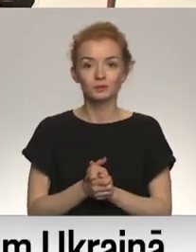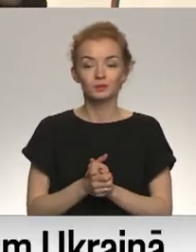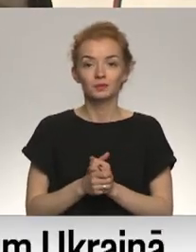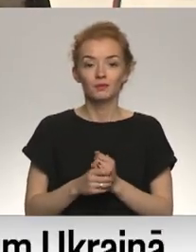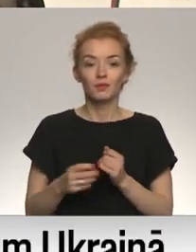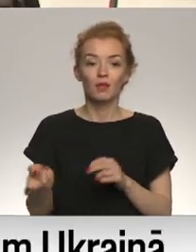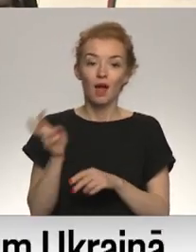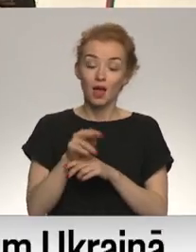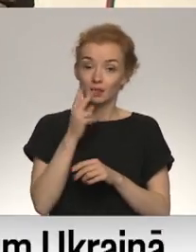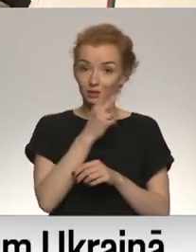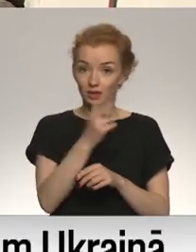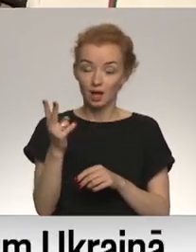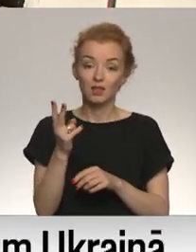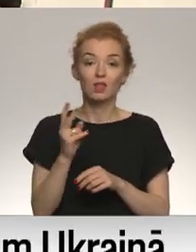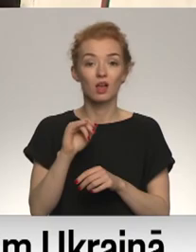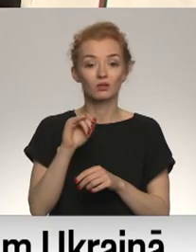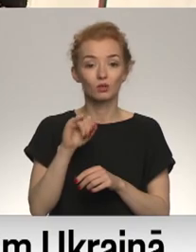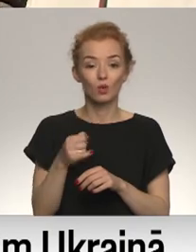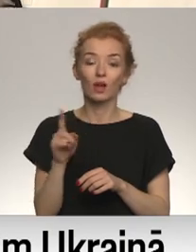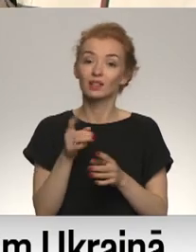nācam skatīties, jo liekas arī svarīgi